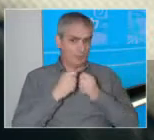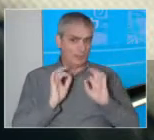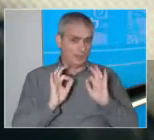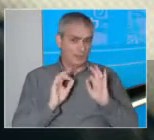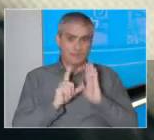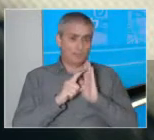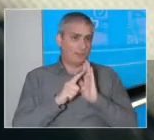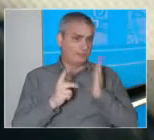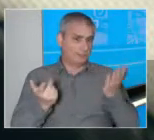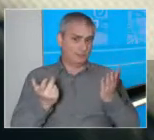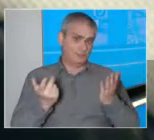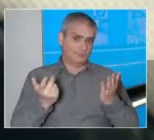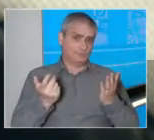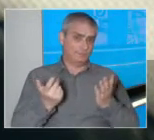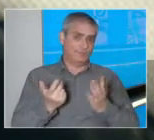טכני,